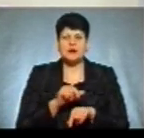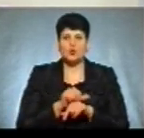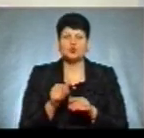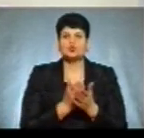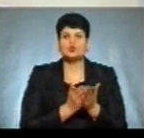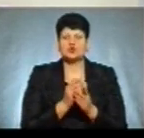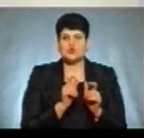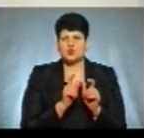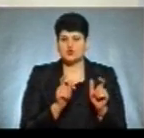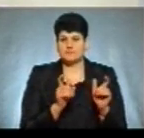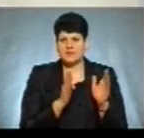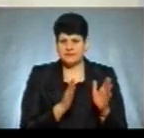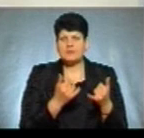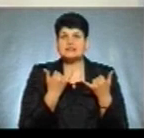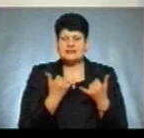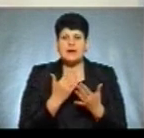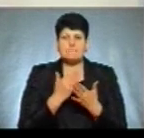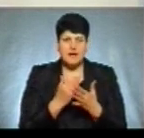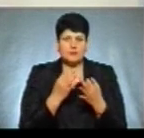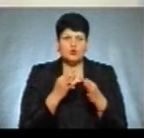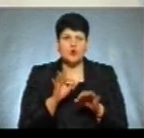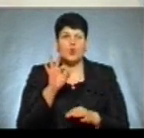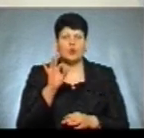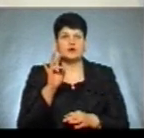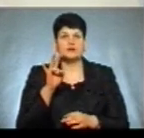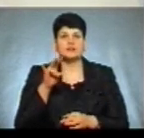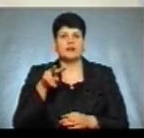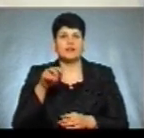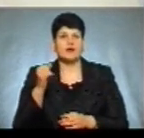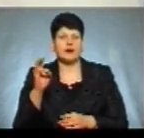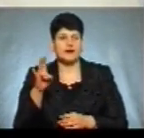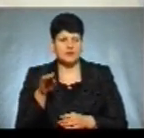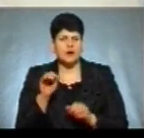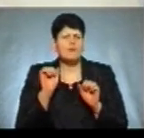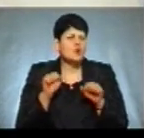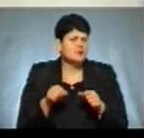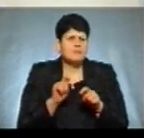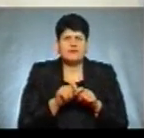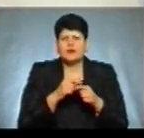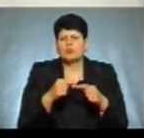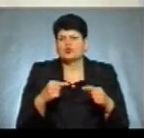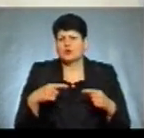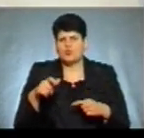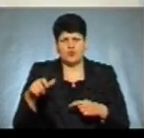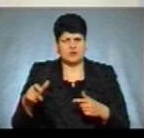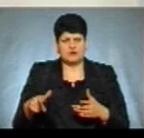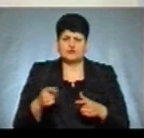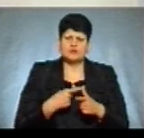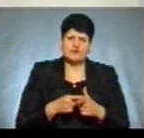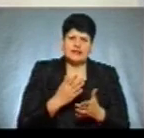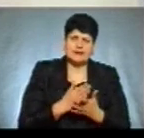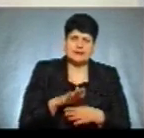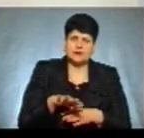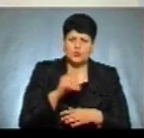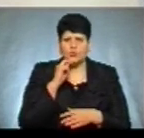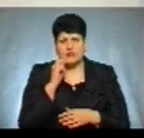служби, і ми зараз маємо доступ онлайні, тобто можемо перевірити будь-яку людину, чи вона знаходиться на території України,